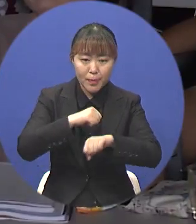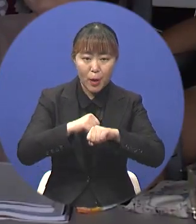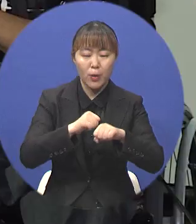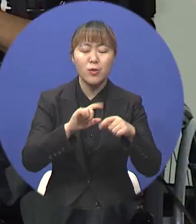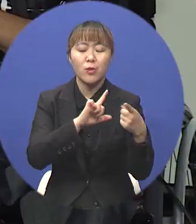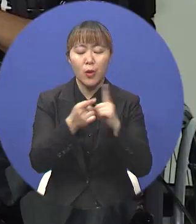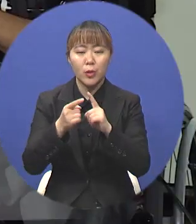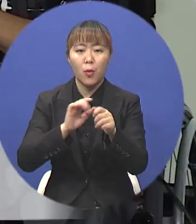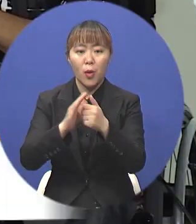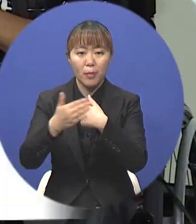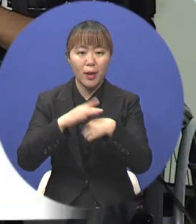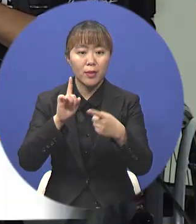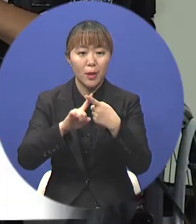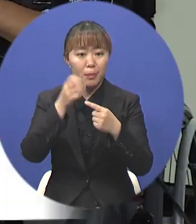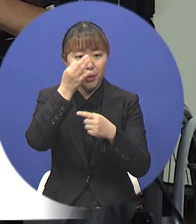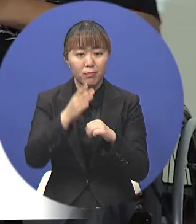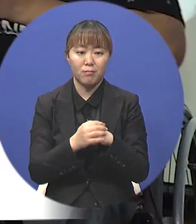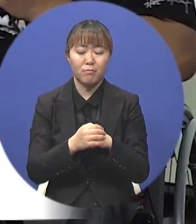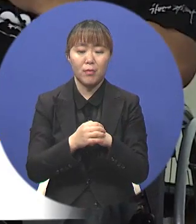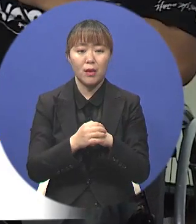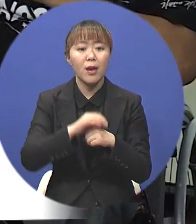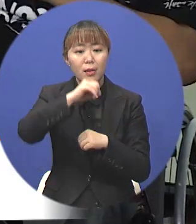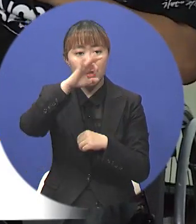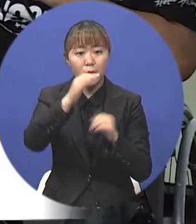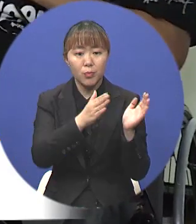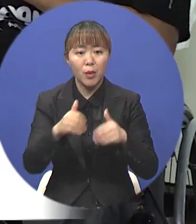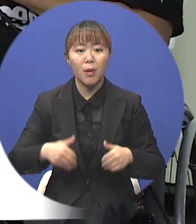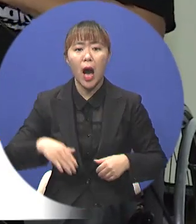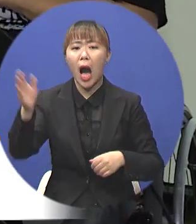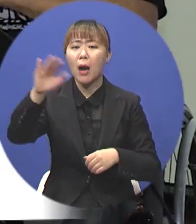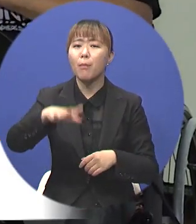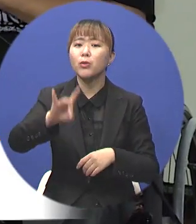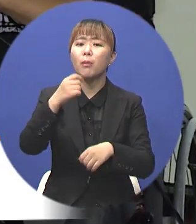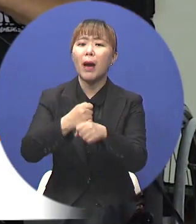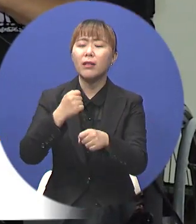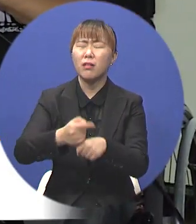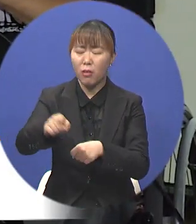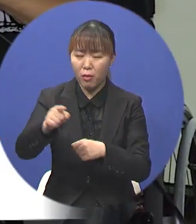선보였습니다. 예산도 마련해야 되고 아니 10년만 만들어야